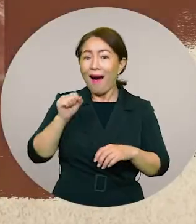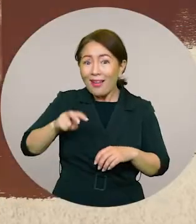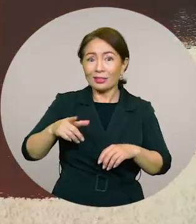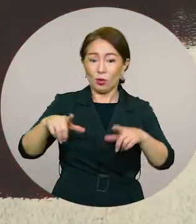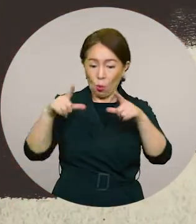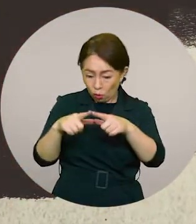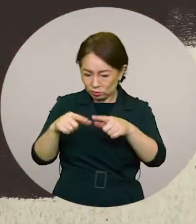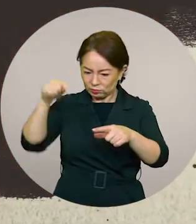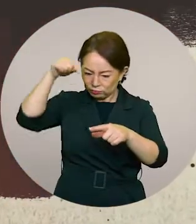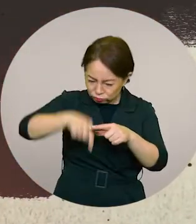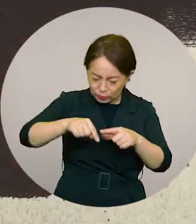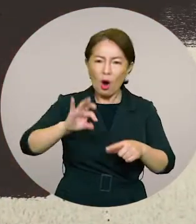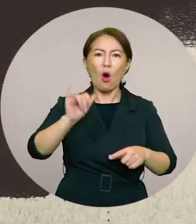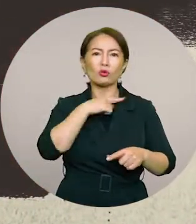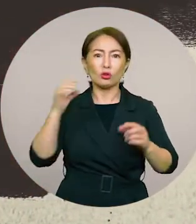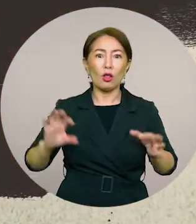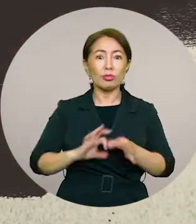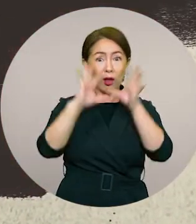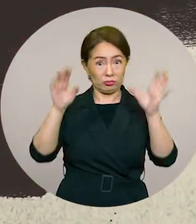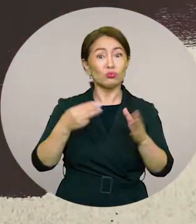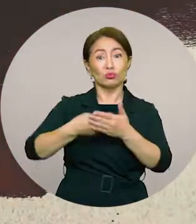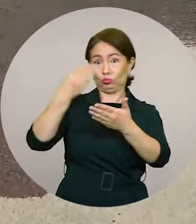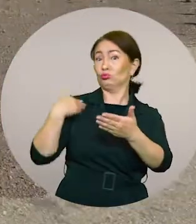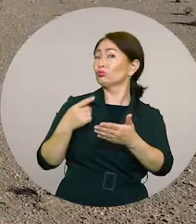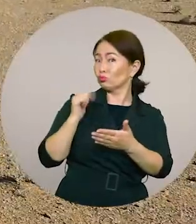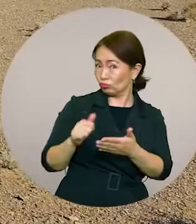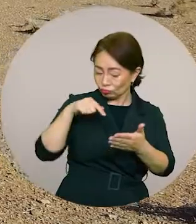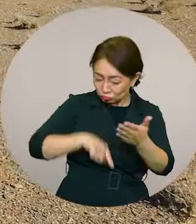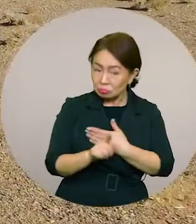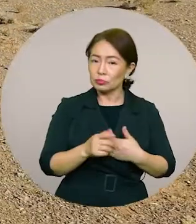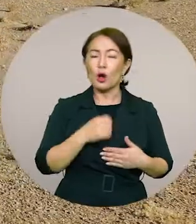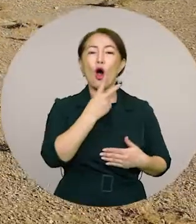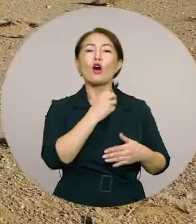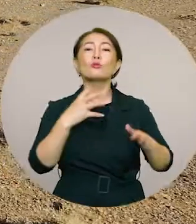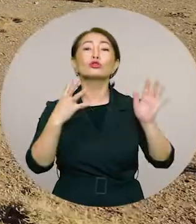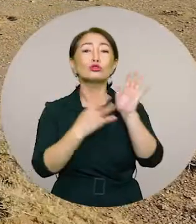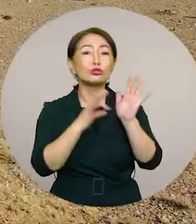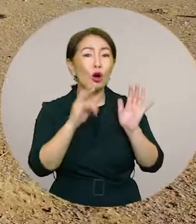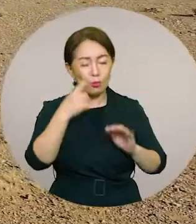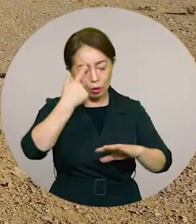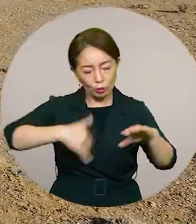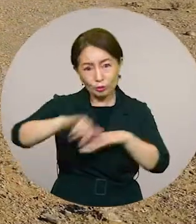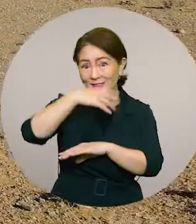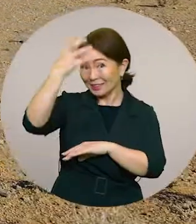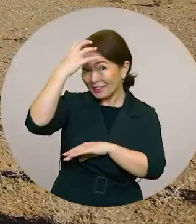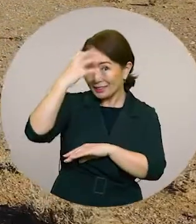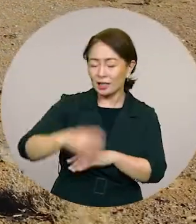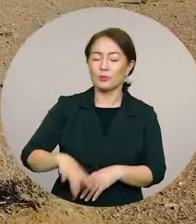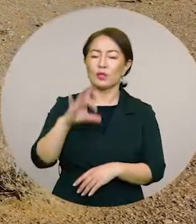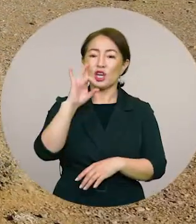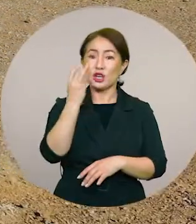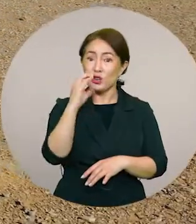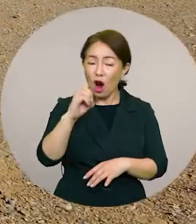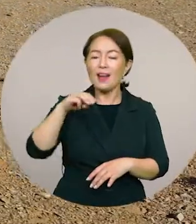газар тавьснаар оюу толгой ордыг нээсэн түүхтэй. 2009 онд Монгол Улсын засгийн газар Рио Тинто хөрөнгө оруулалтын гэрээнд гарын